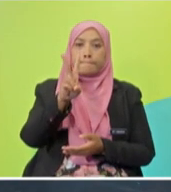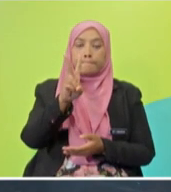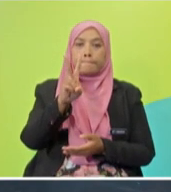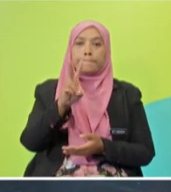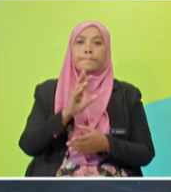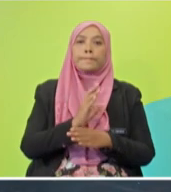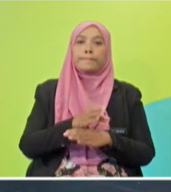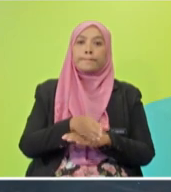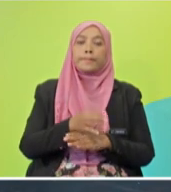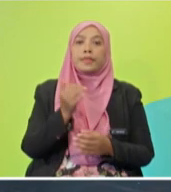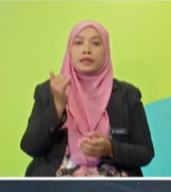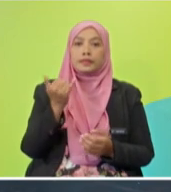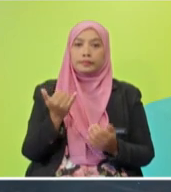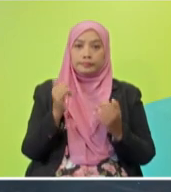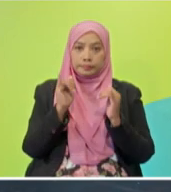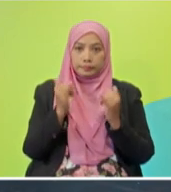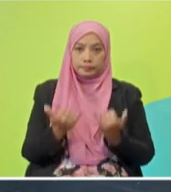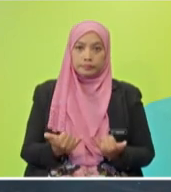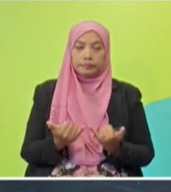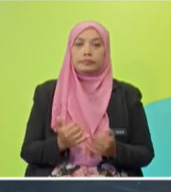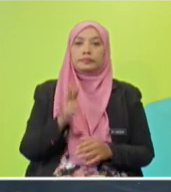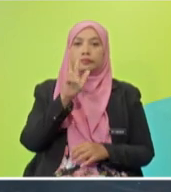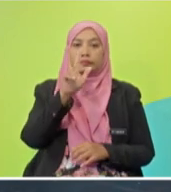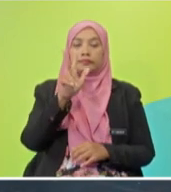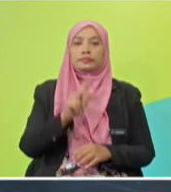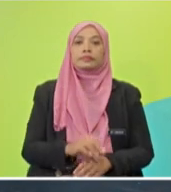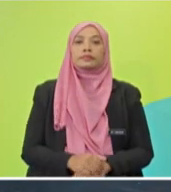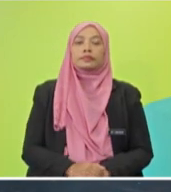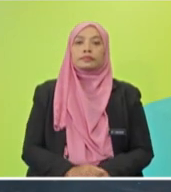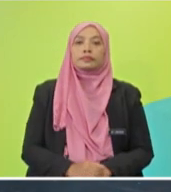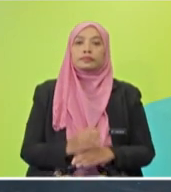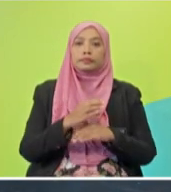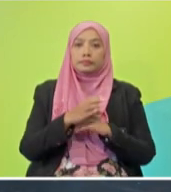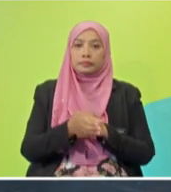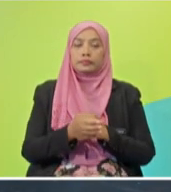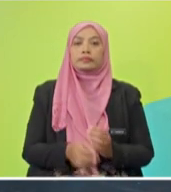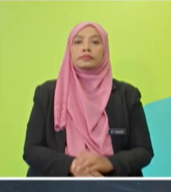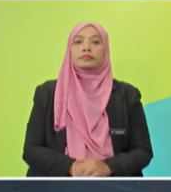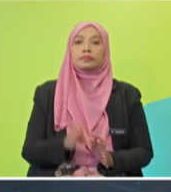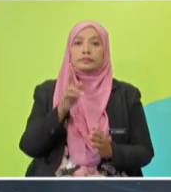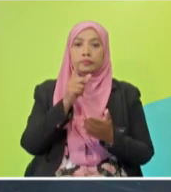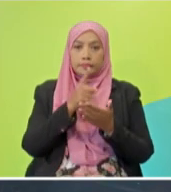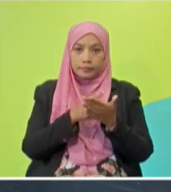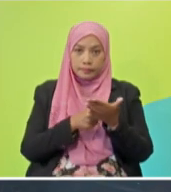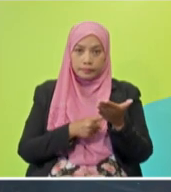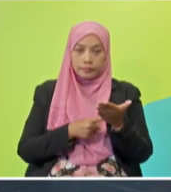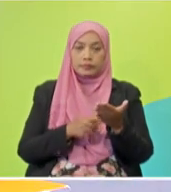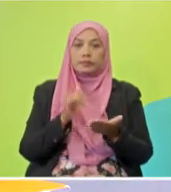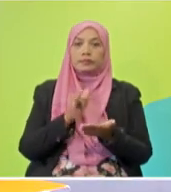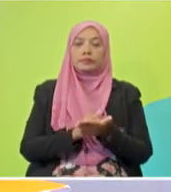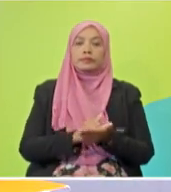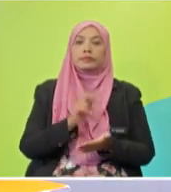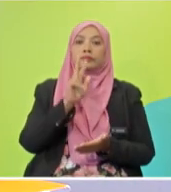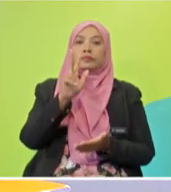kuantiti. Sebelum kita masuk lebih lanjut, cikgu nak tunjuklah apa yang dikatakan tiga kuantiti. Cikgu nampak sini